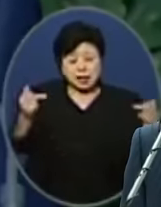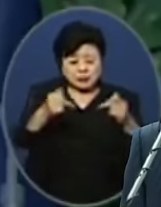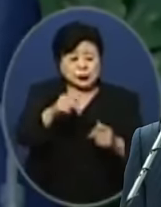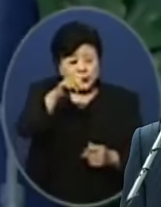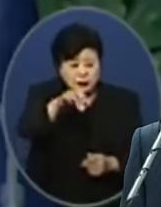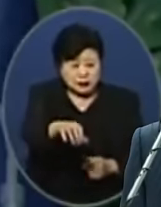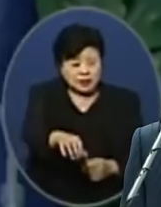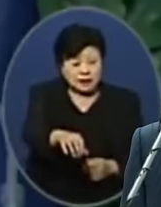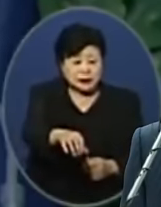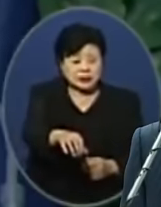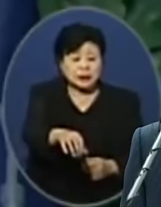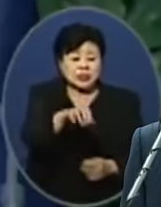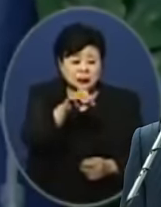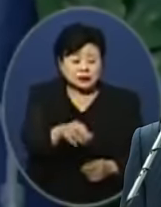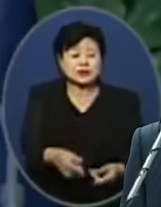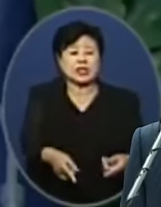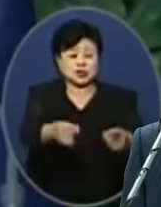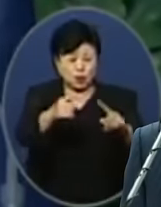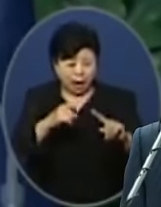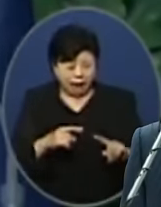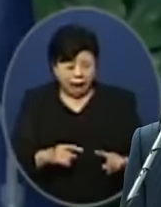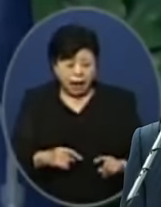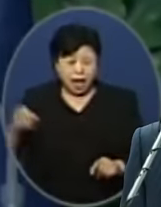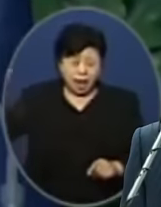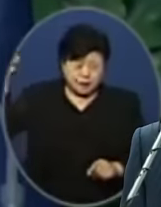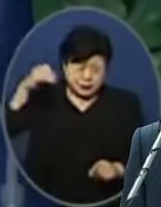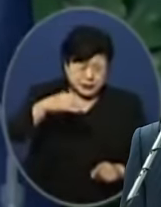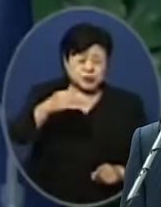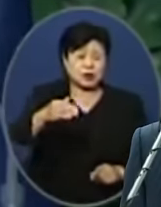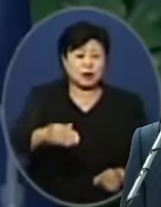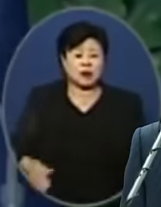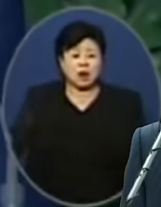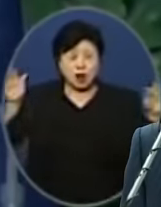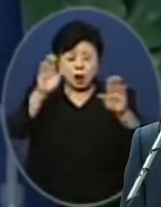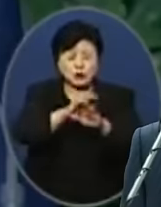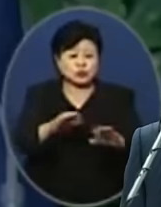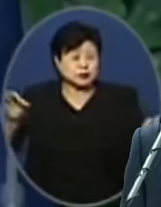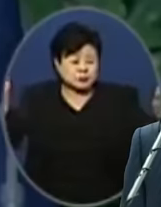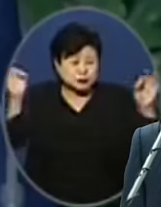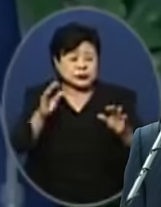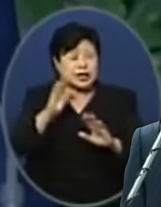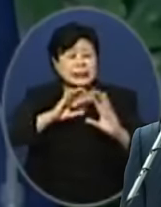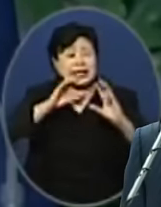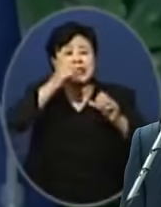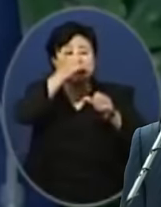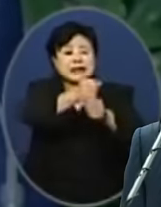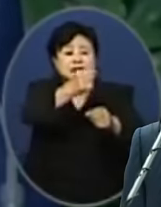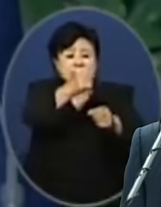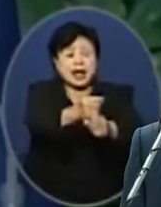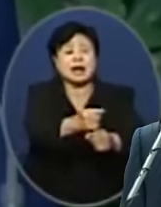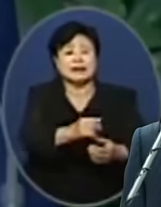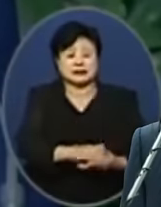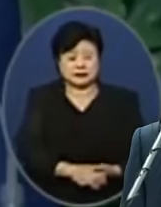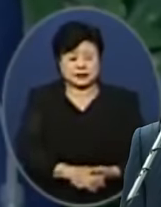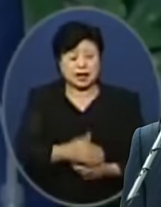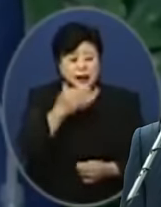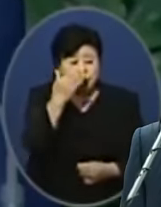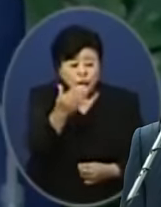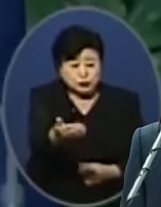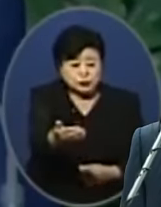꼴짝이니까 그곳에 들어와서 빛을 비추어서 어두움을 없애버리고 천국을 만들라는 것입니다.